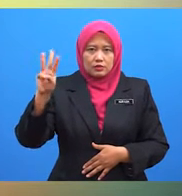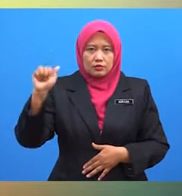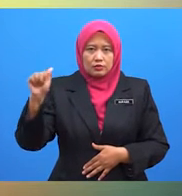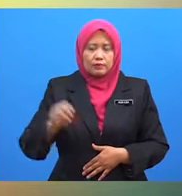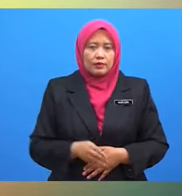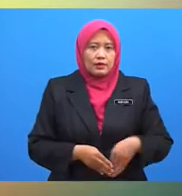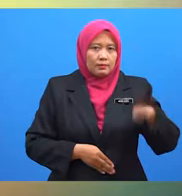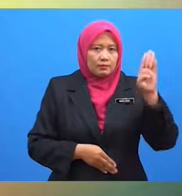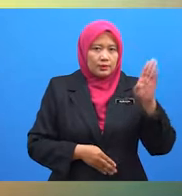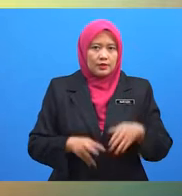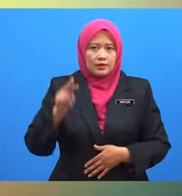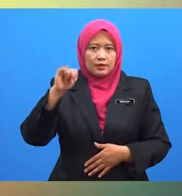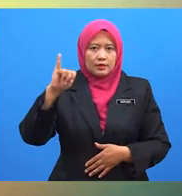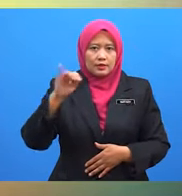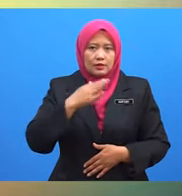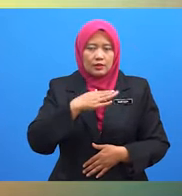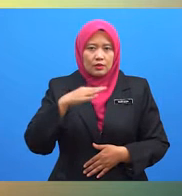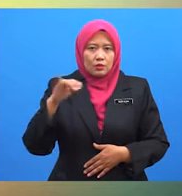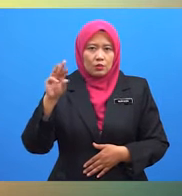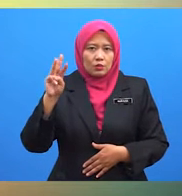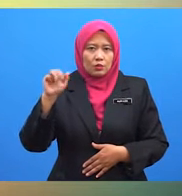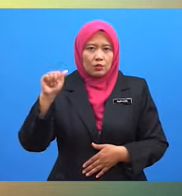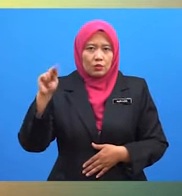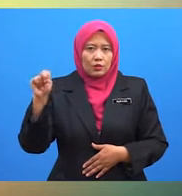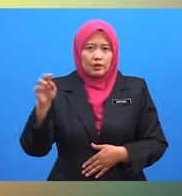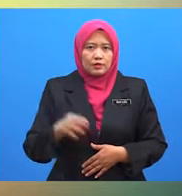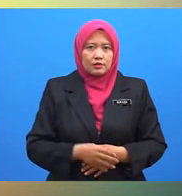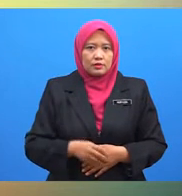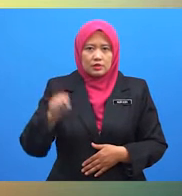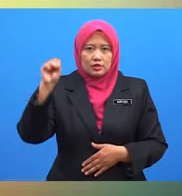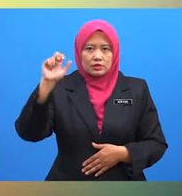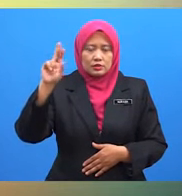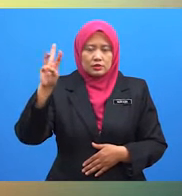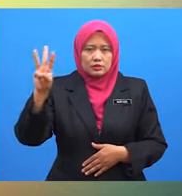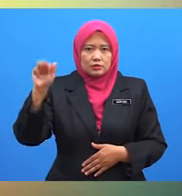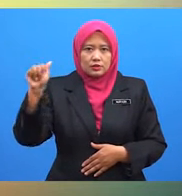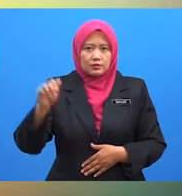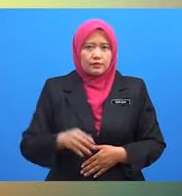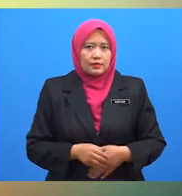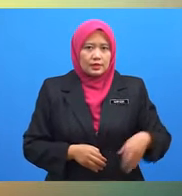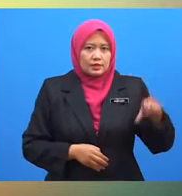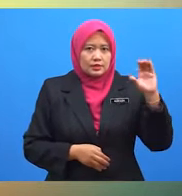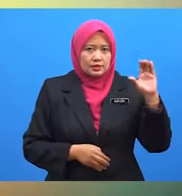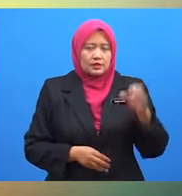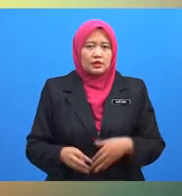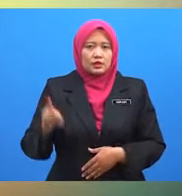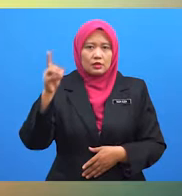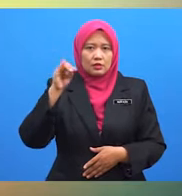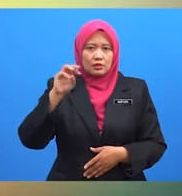Ni, wan, sua. C. Dui, mar, pra.